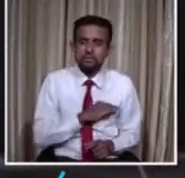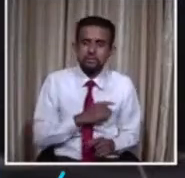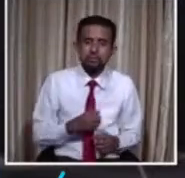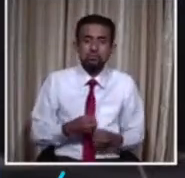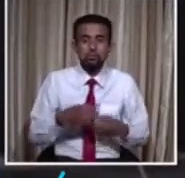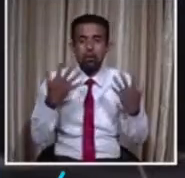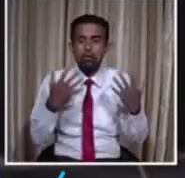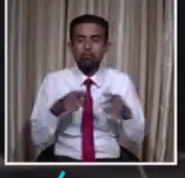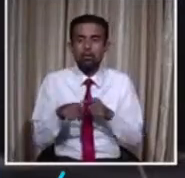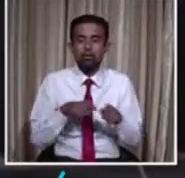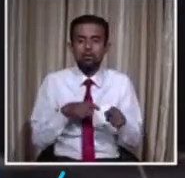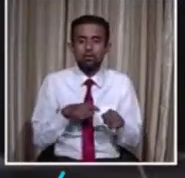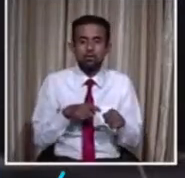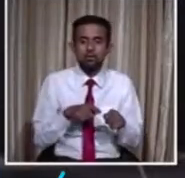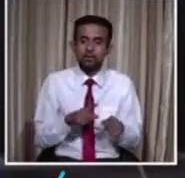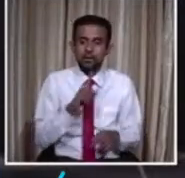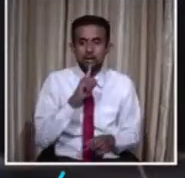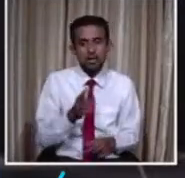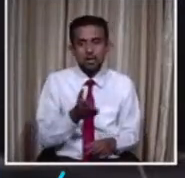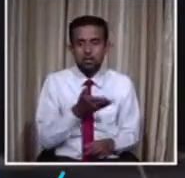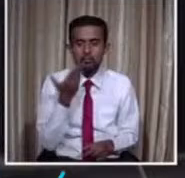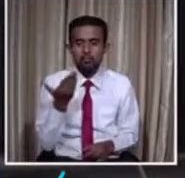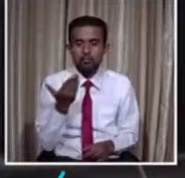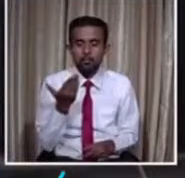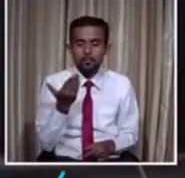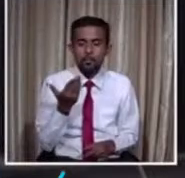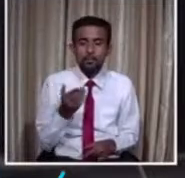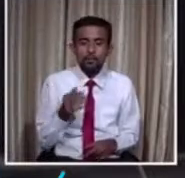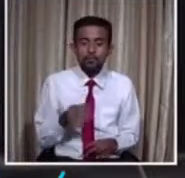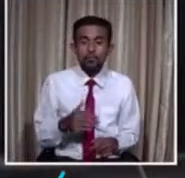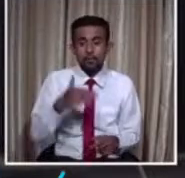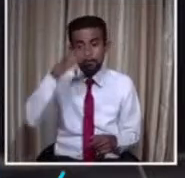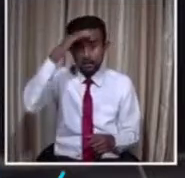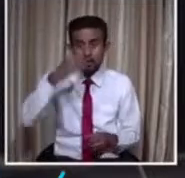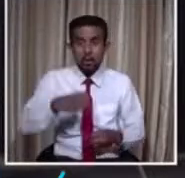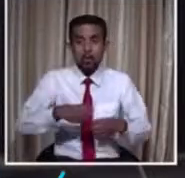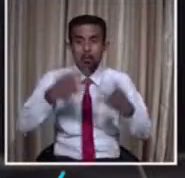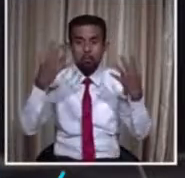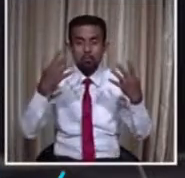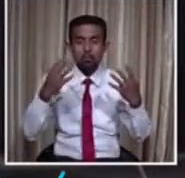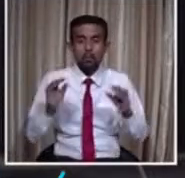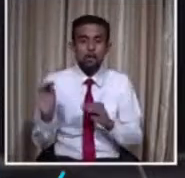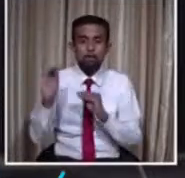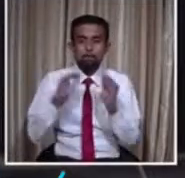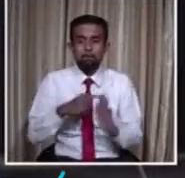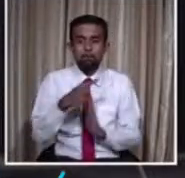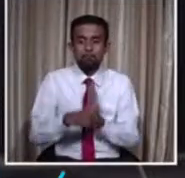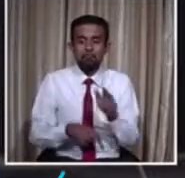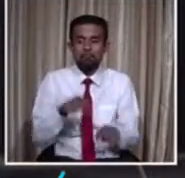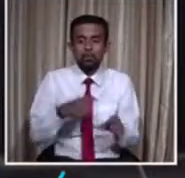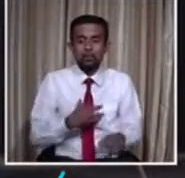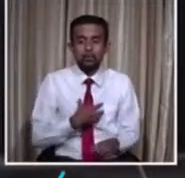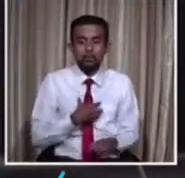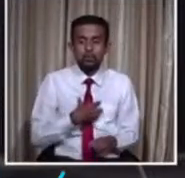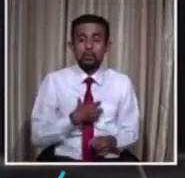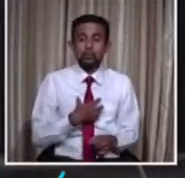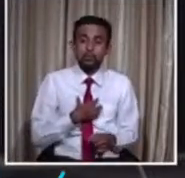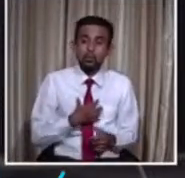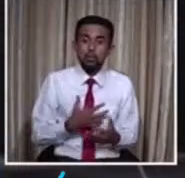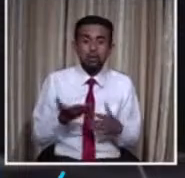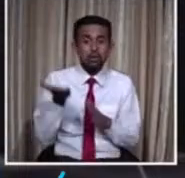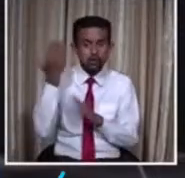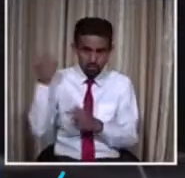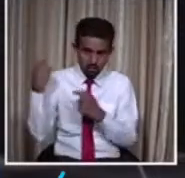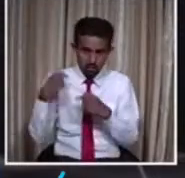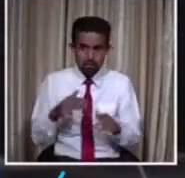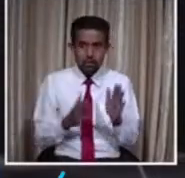una kiyala ehema kenekuta kiyanna puluwan onna ehema nan itin pasku irida prahare athivimen me rate danaya kampaneyata prakampaneyata patthuna edawada